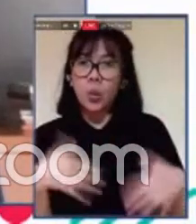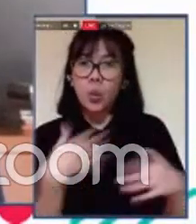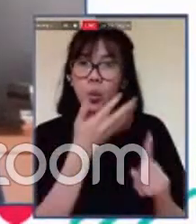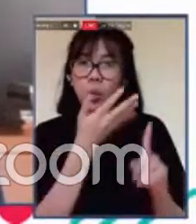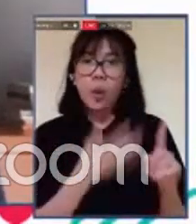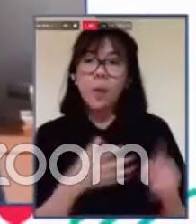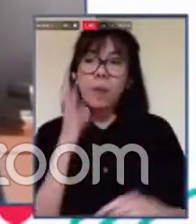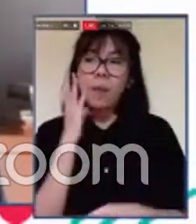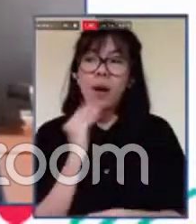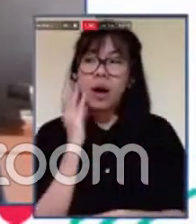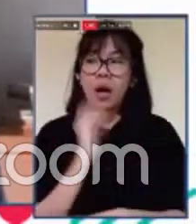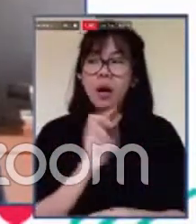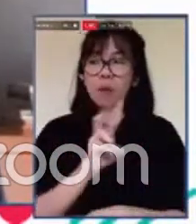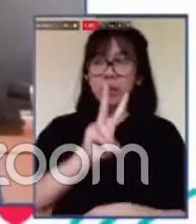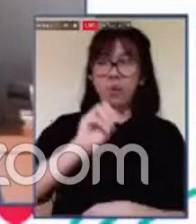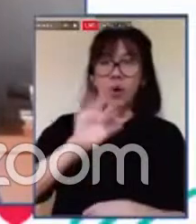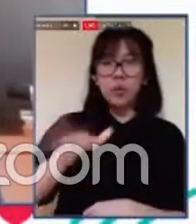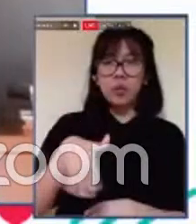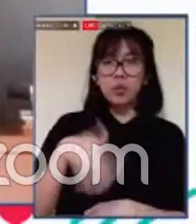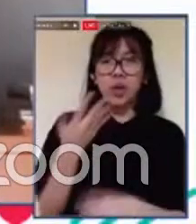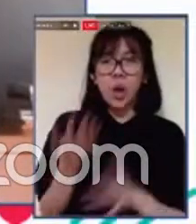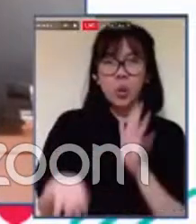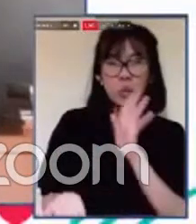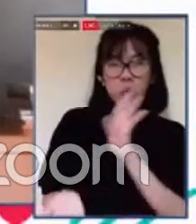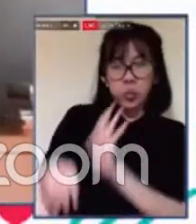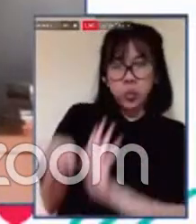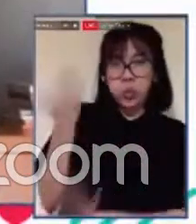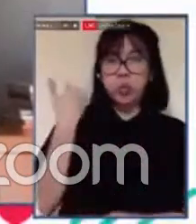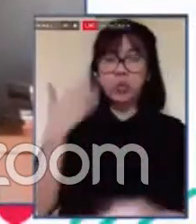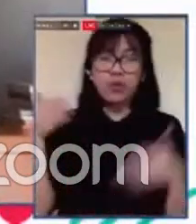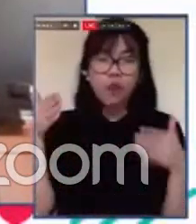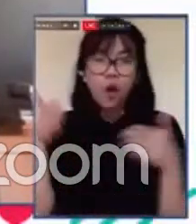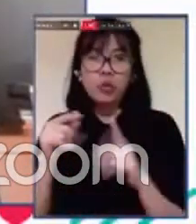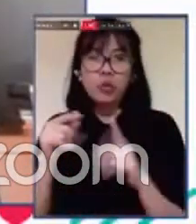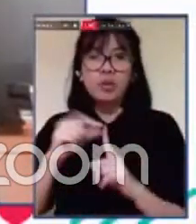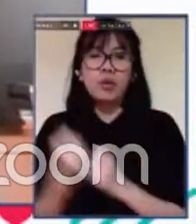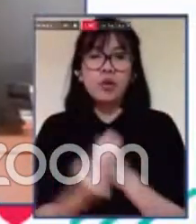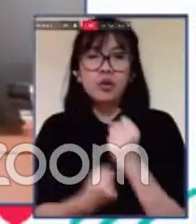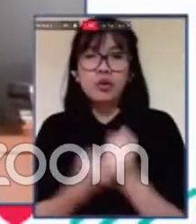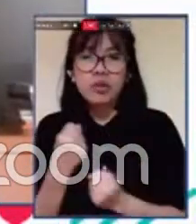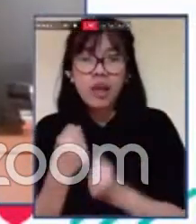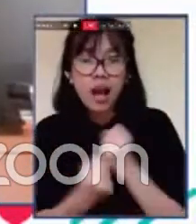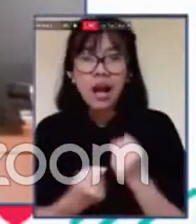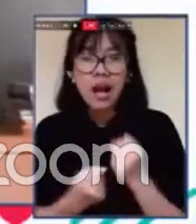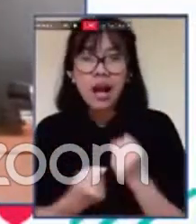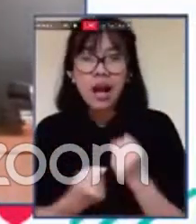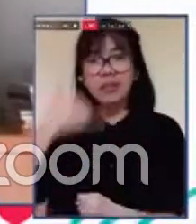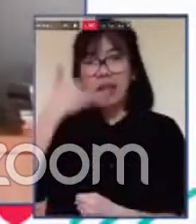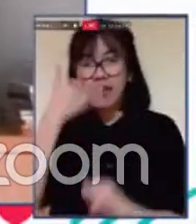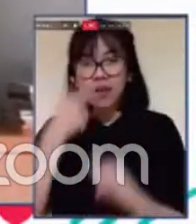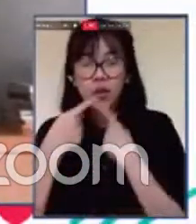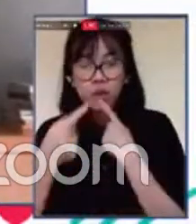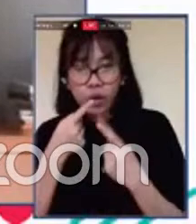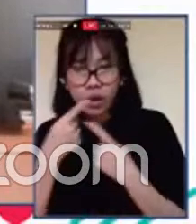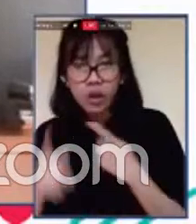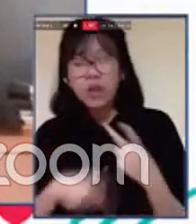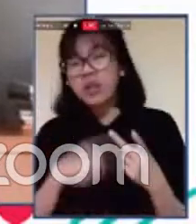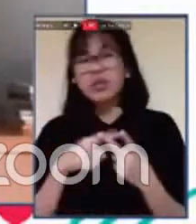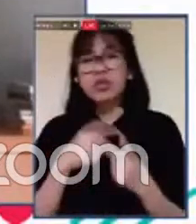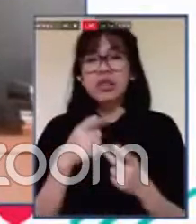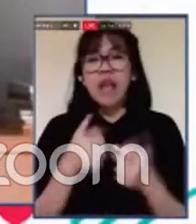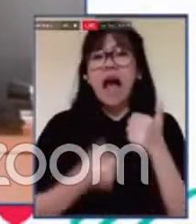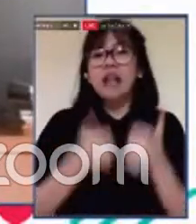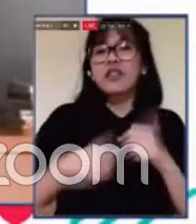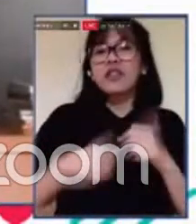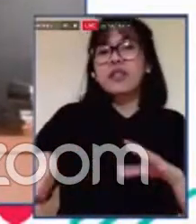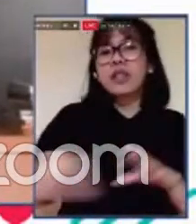pengalaman memimpin bisnis di industri telekomunikasi. Beliau juga aktif di organisasi nasional dan internasional yang berkaitan